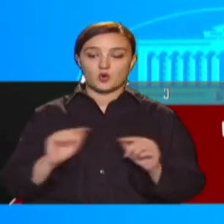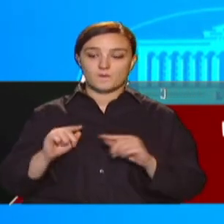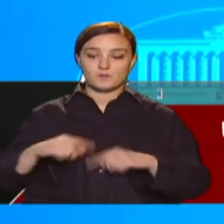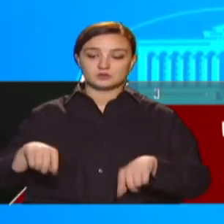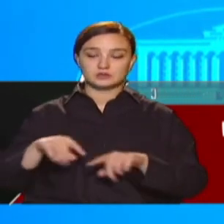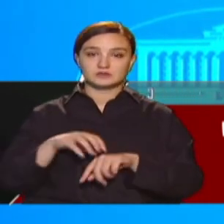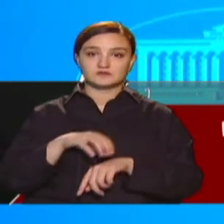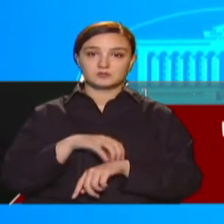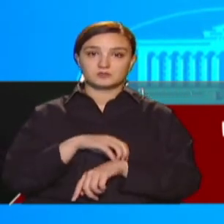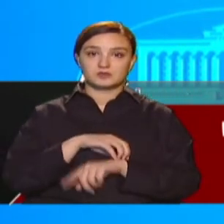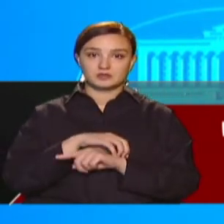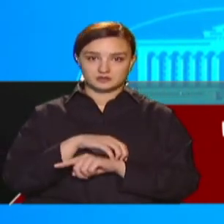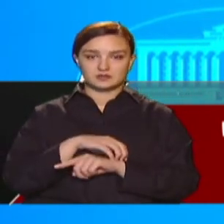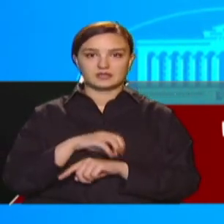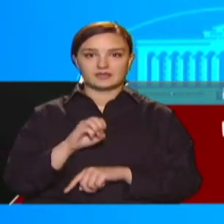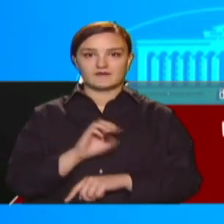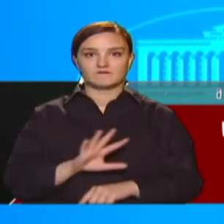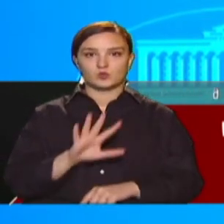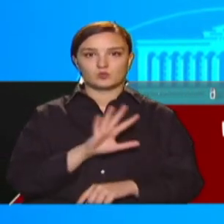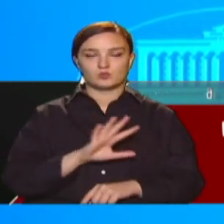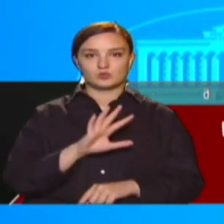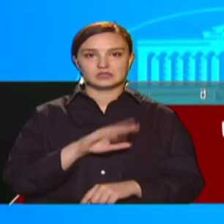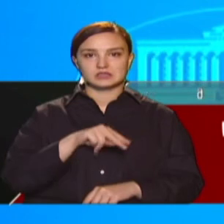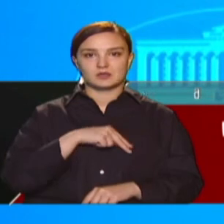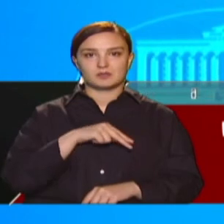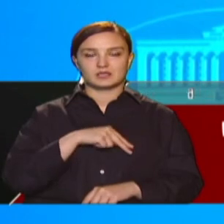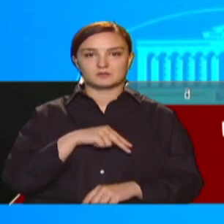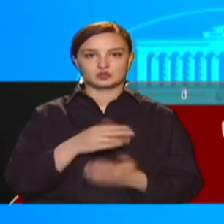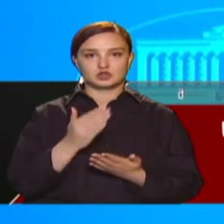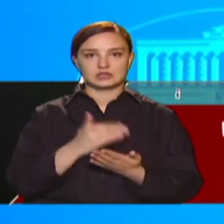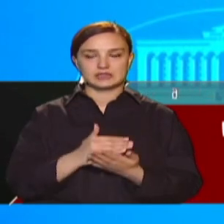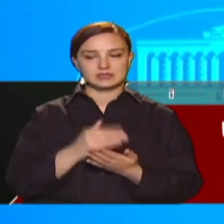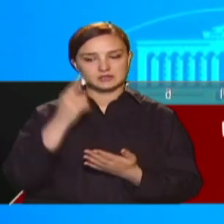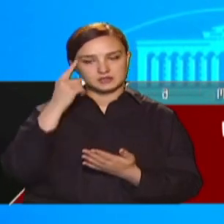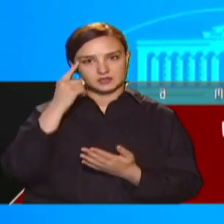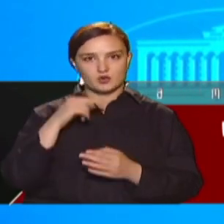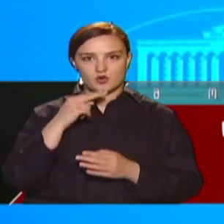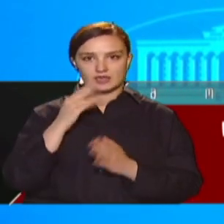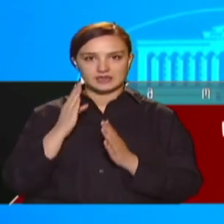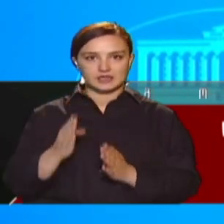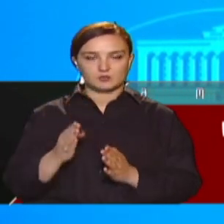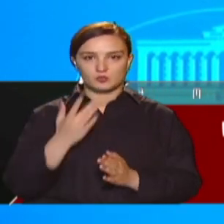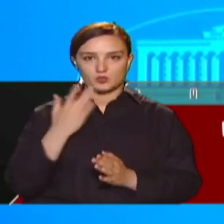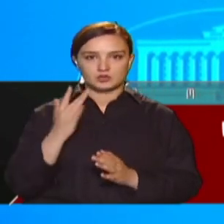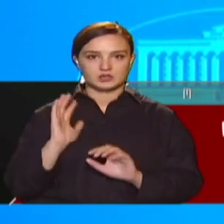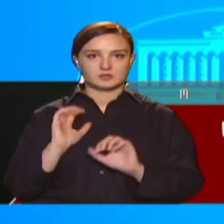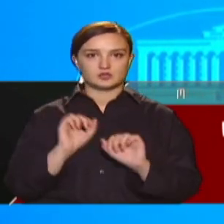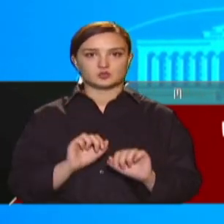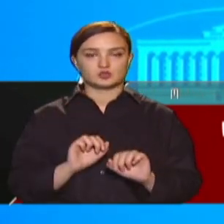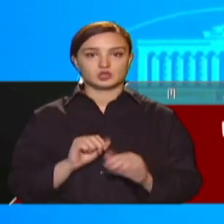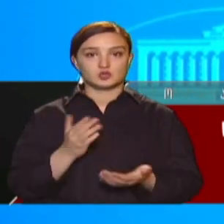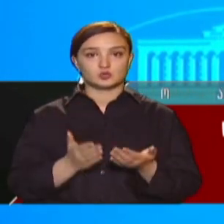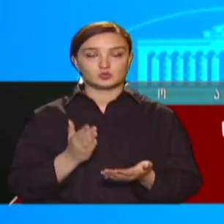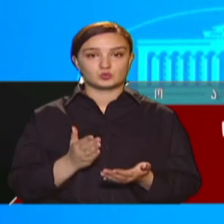პარტიები, რომელიც ევროპულ საპარლამენტო შედეგზე ორიენტირებულ პოლიტიკას უჭერს ხარს.